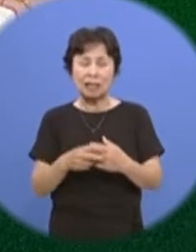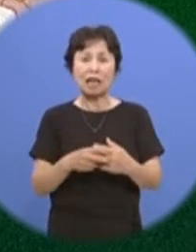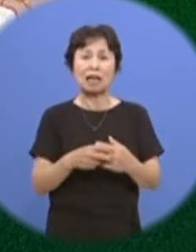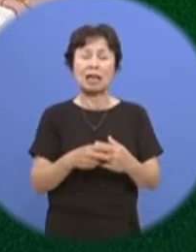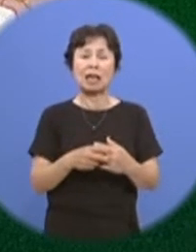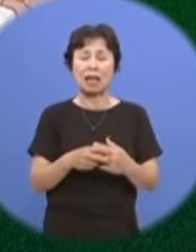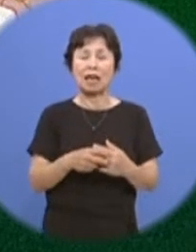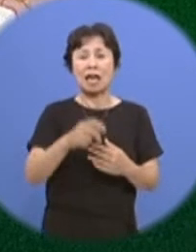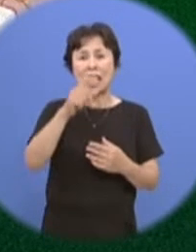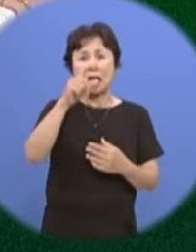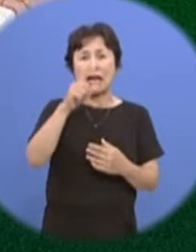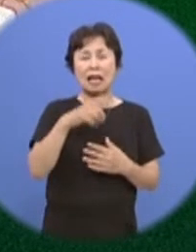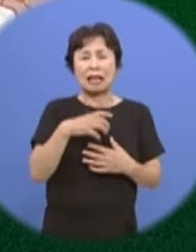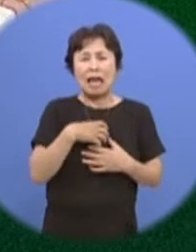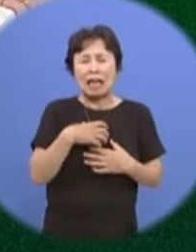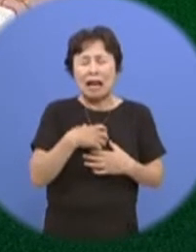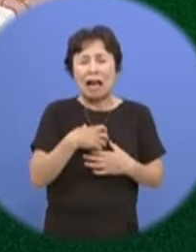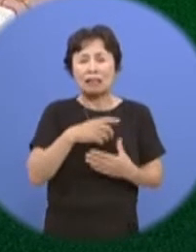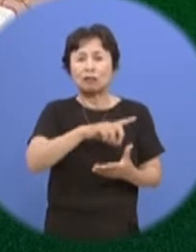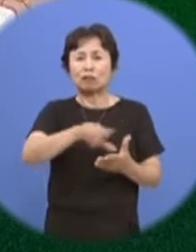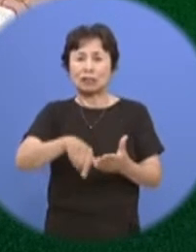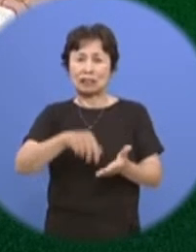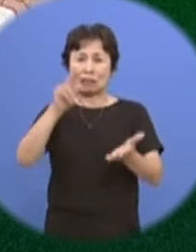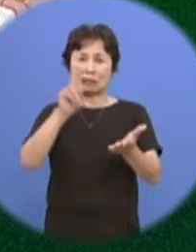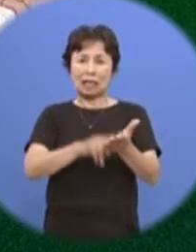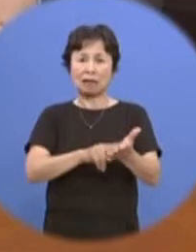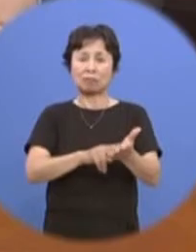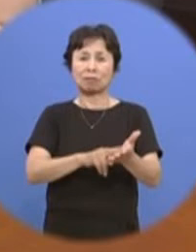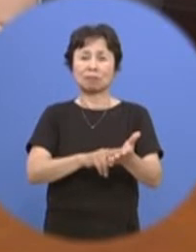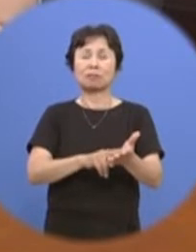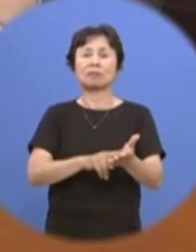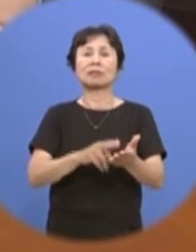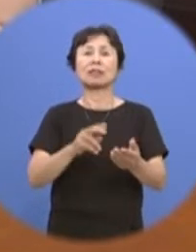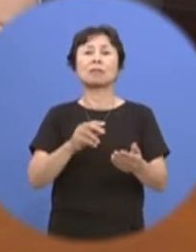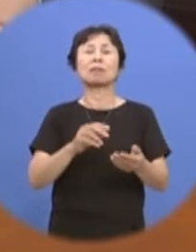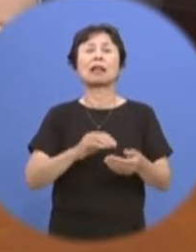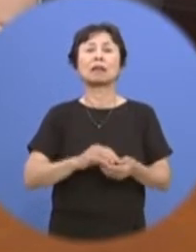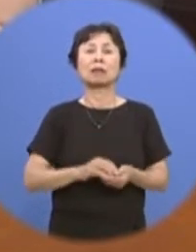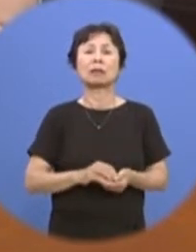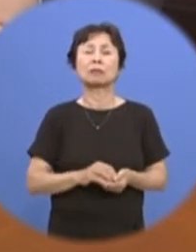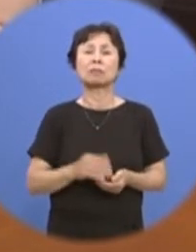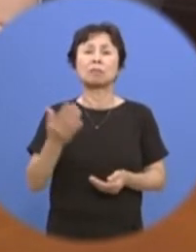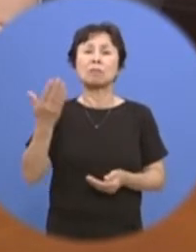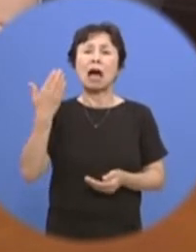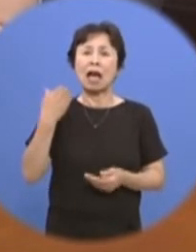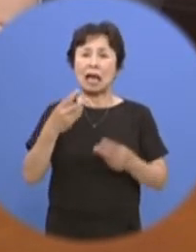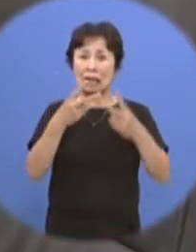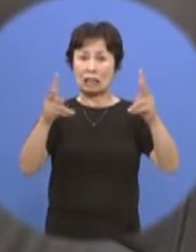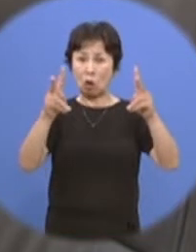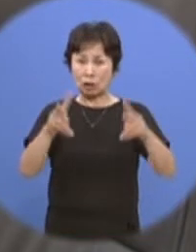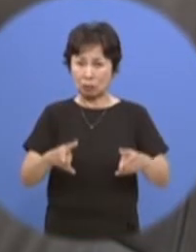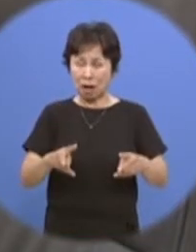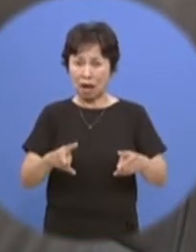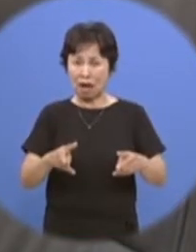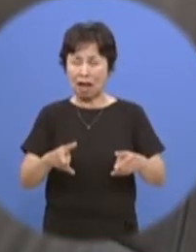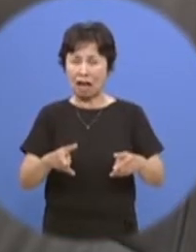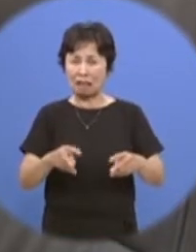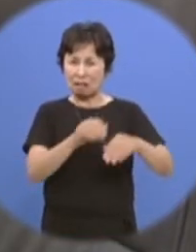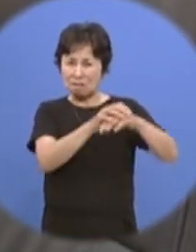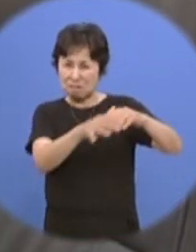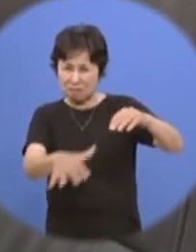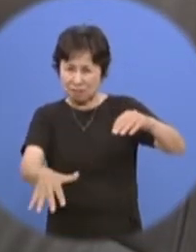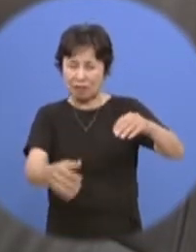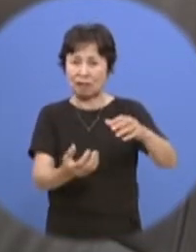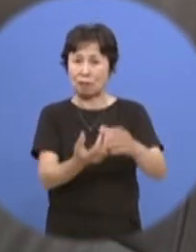警戒区域の指定をしろというようになってるんです、 はい、 で広島県の事故があったんですけども、